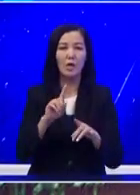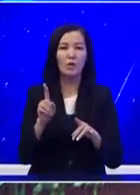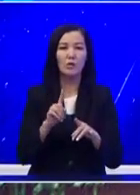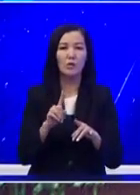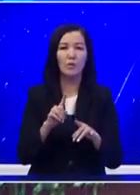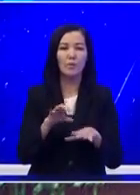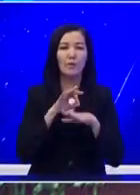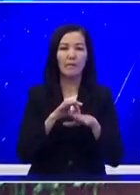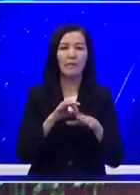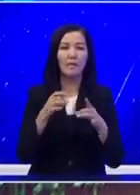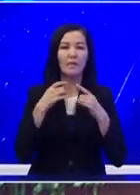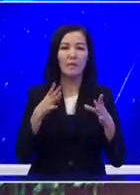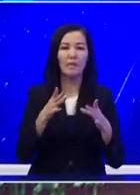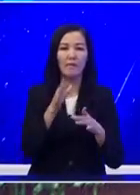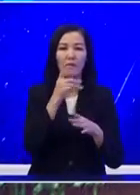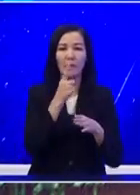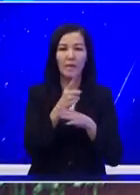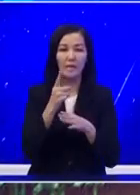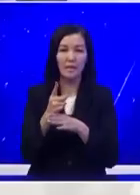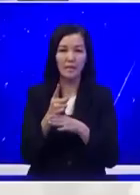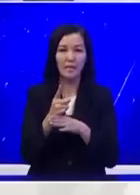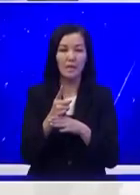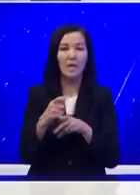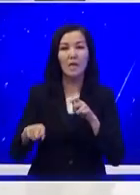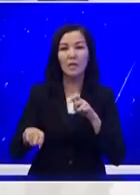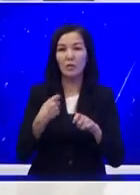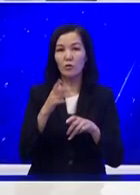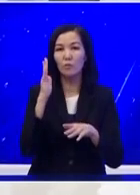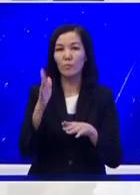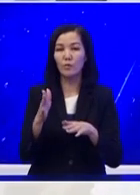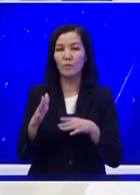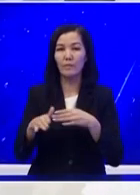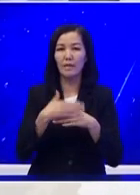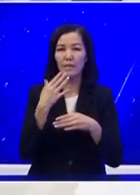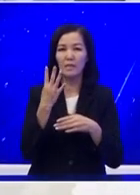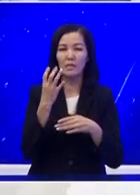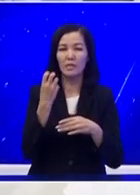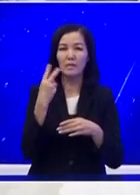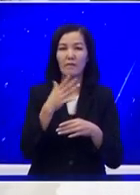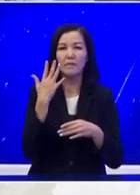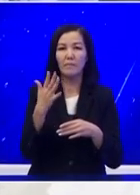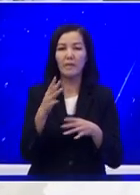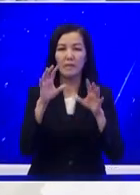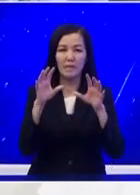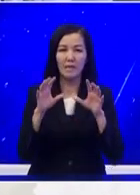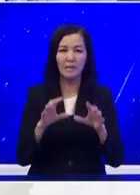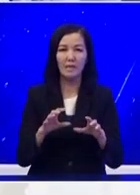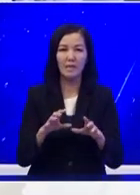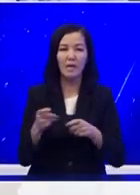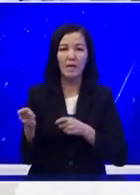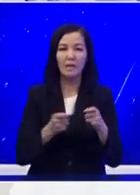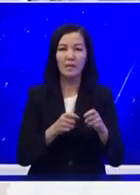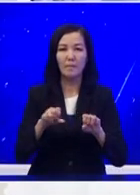гражданам за проведение торжеств в период карантина. К нарушителям будет применяться наказание по 425 статье Кодекса об